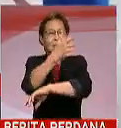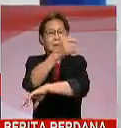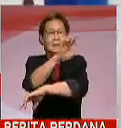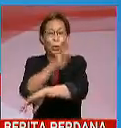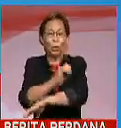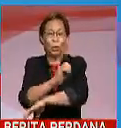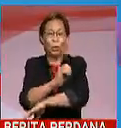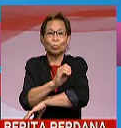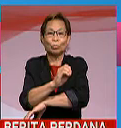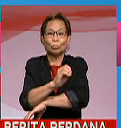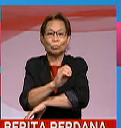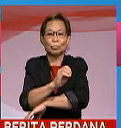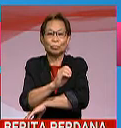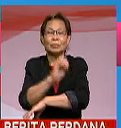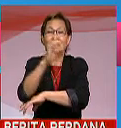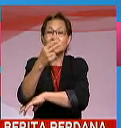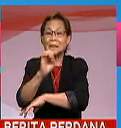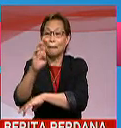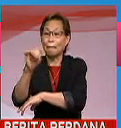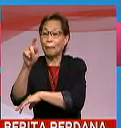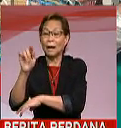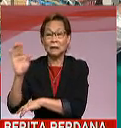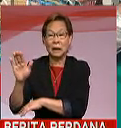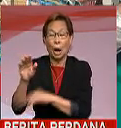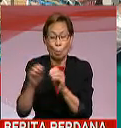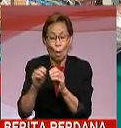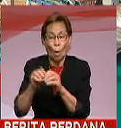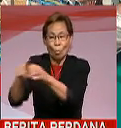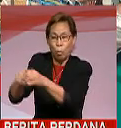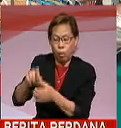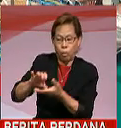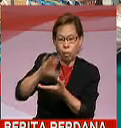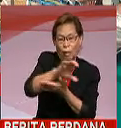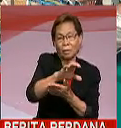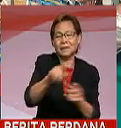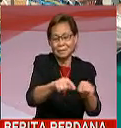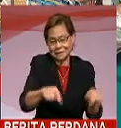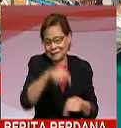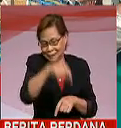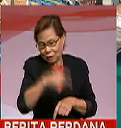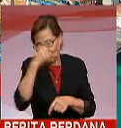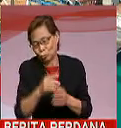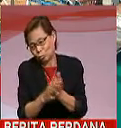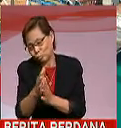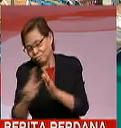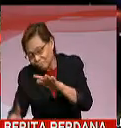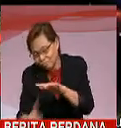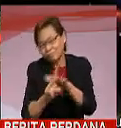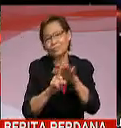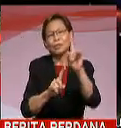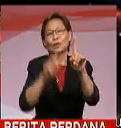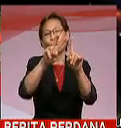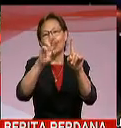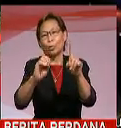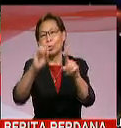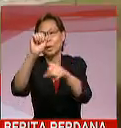Eksekutifnya, Baid Zawi Cik Mat berkata, pihaknya perlu lebih kiat menarik pelaburan ke wilayah tersebut dalam usaha mewujudkan